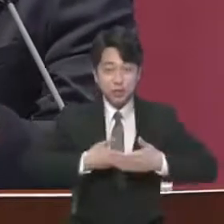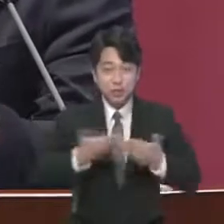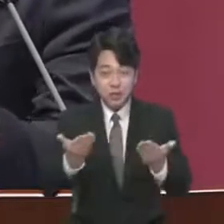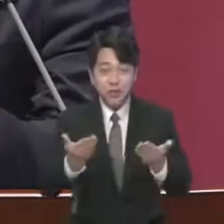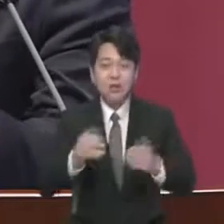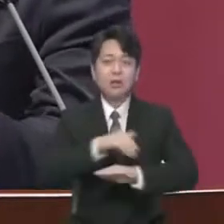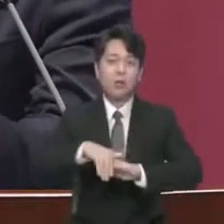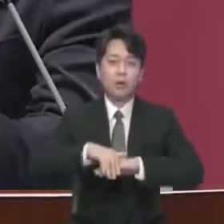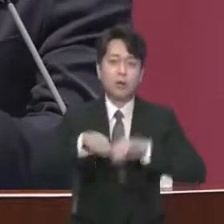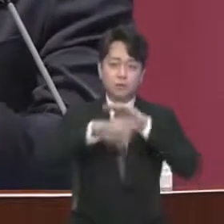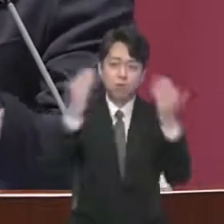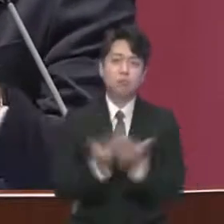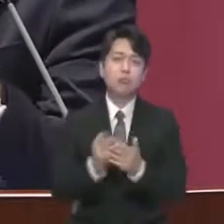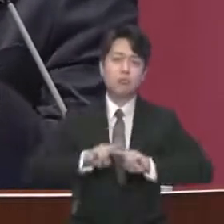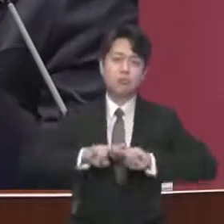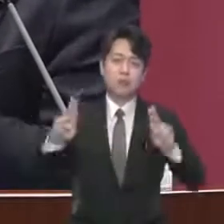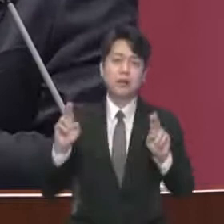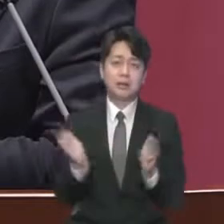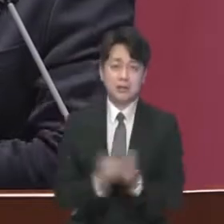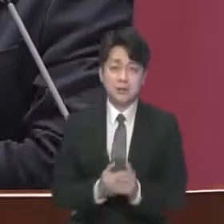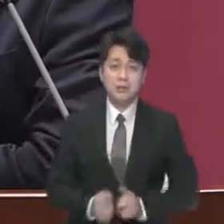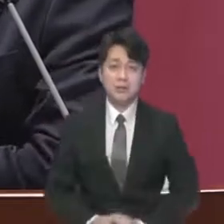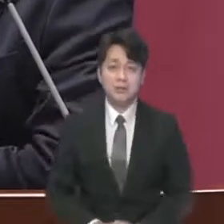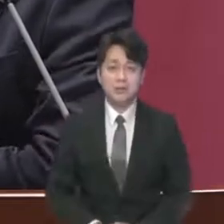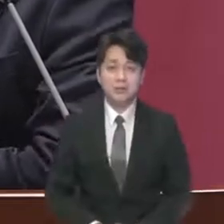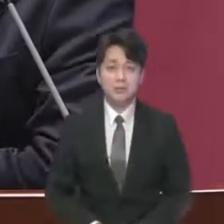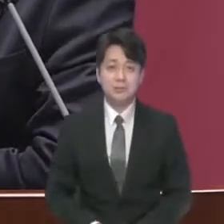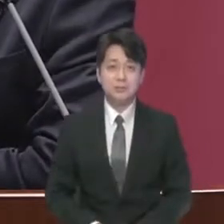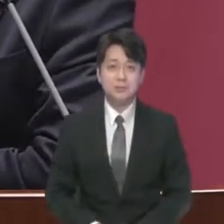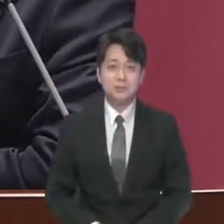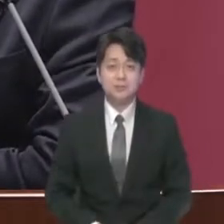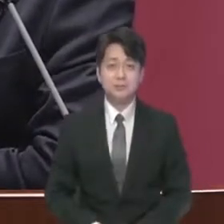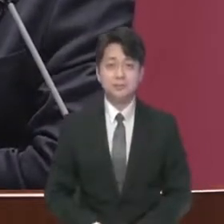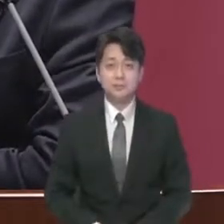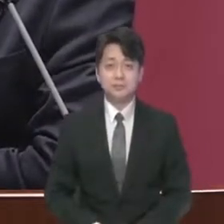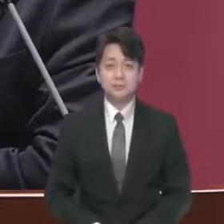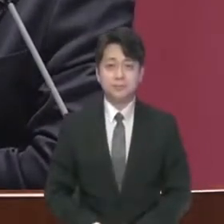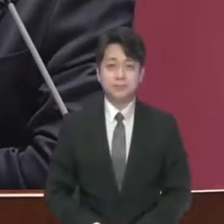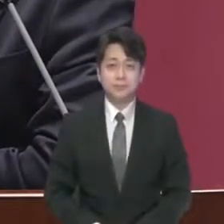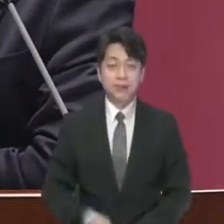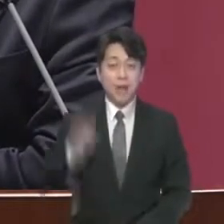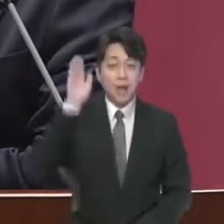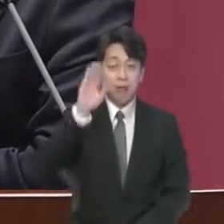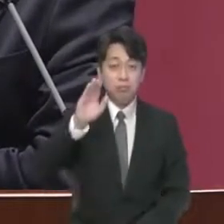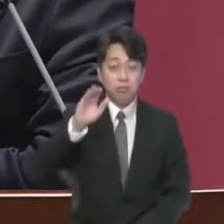반복해서 말씀드리지만 우리에게 있는 과제는 우리 아이들이 어떻게 건강하게